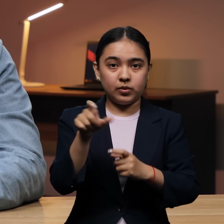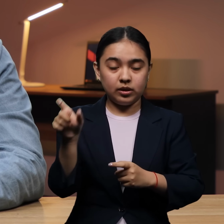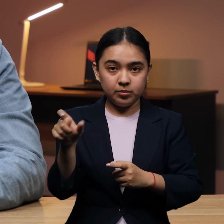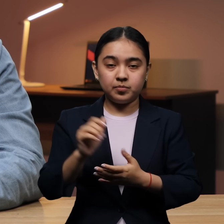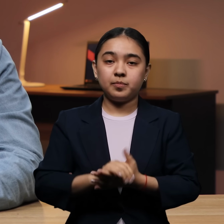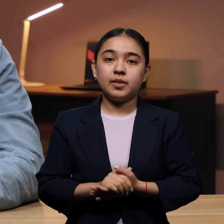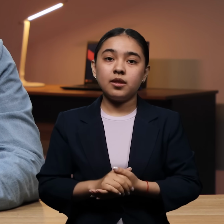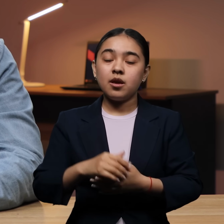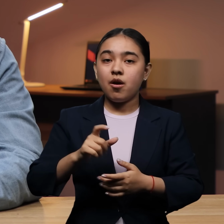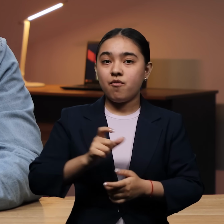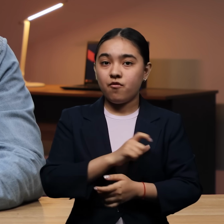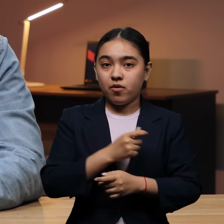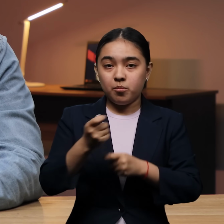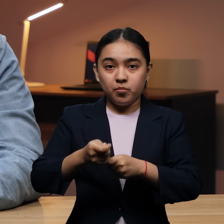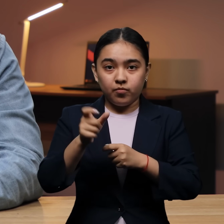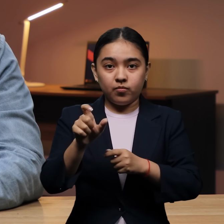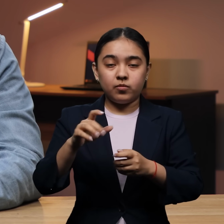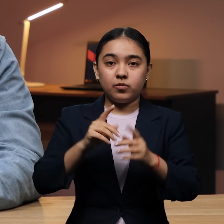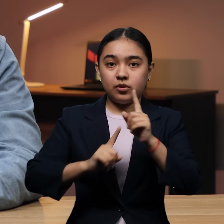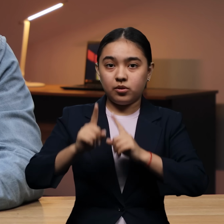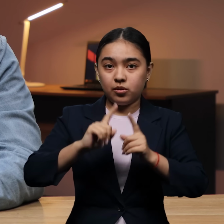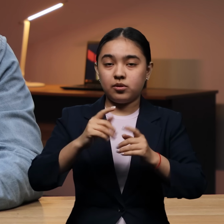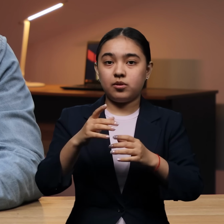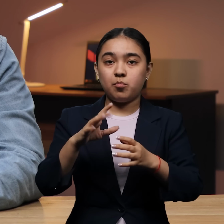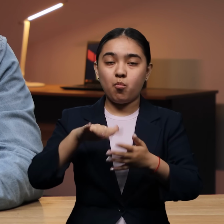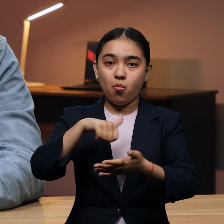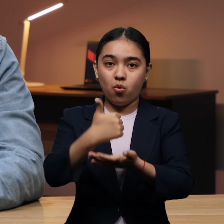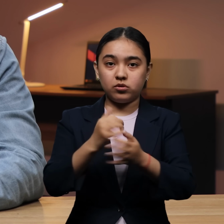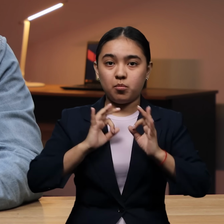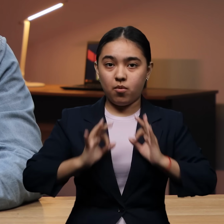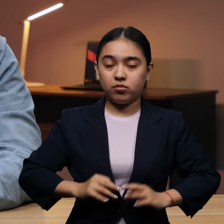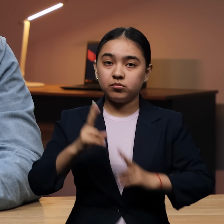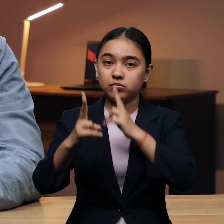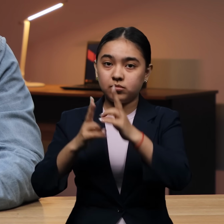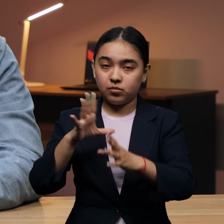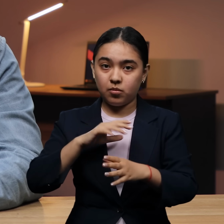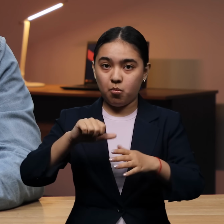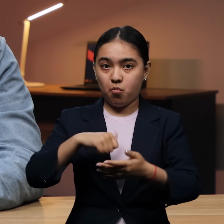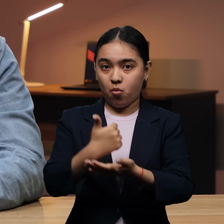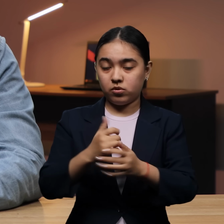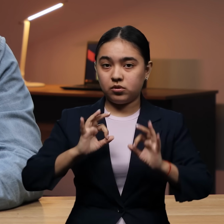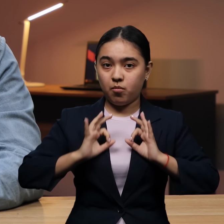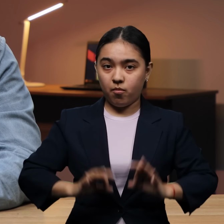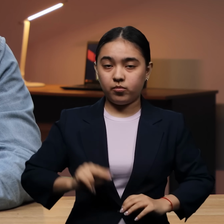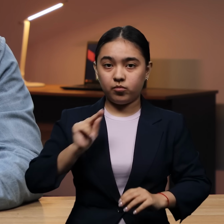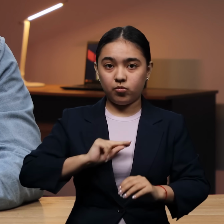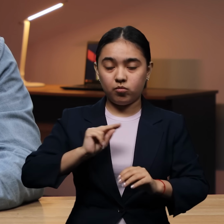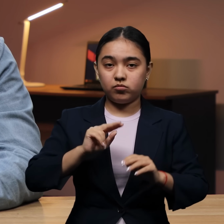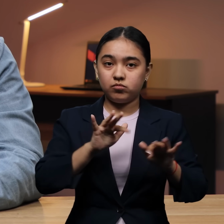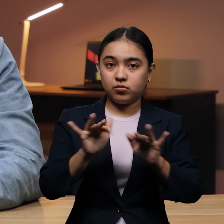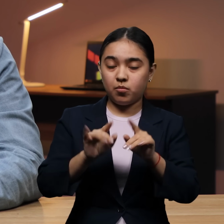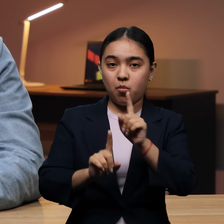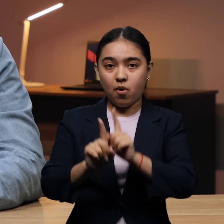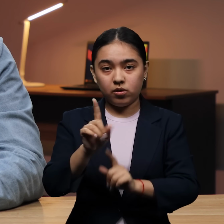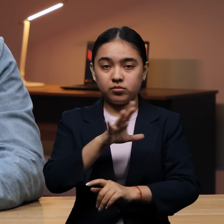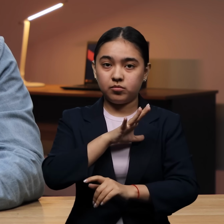xabardor manba. Fermerlar kengashi holat bo'yicha bosh prokuraturaga murojaat qildi. Bosh prokuratura o'rganish ishlarini